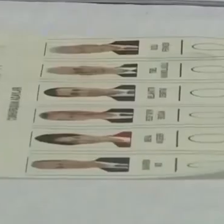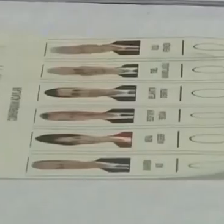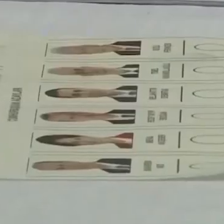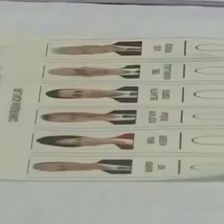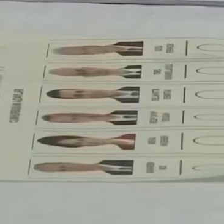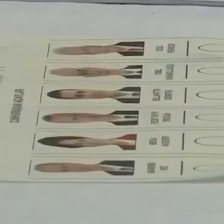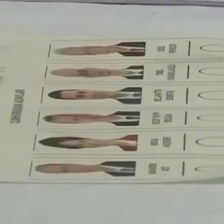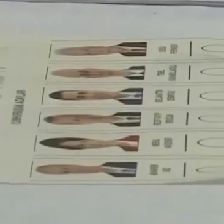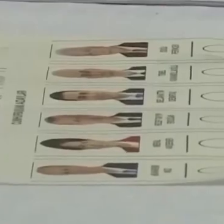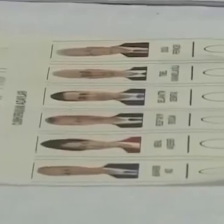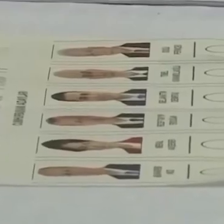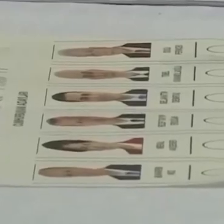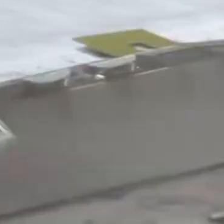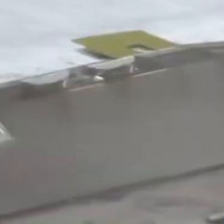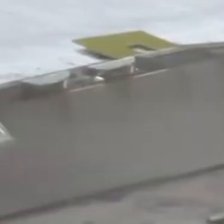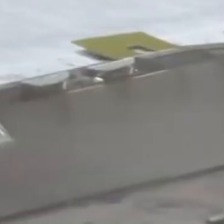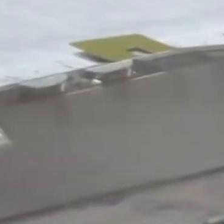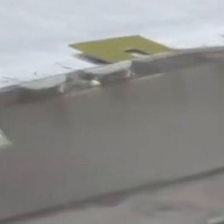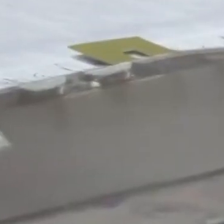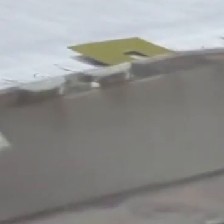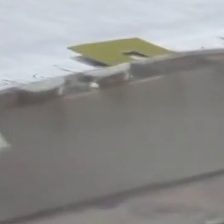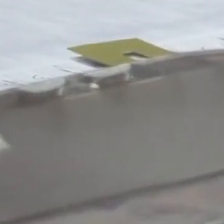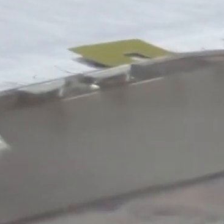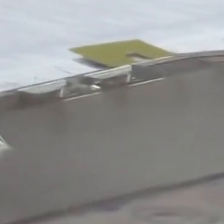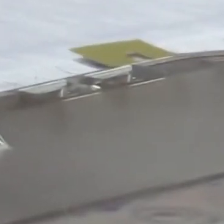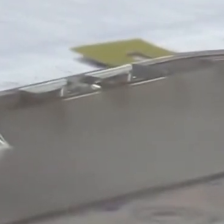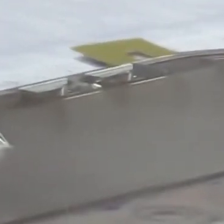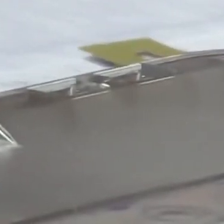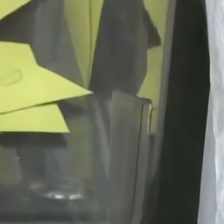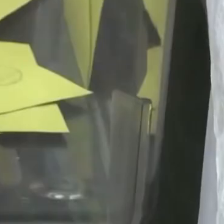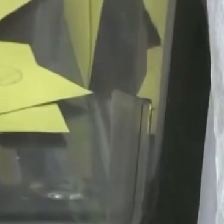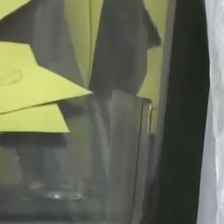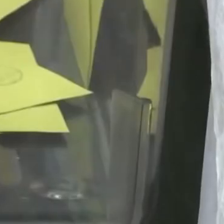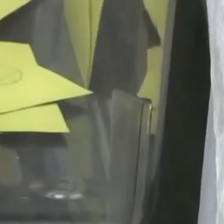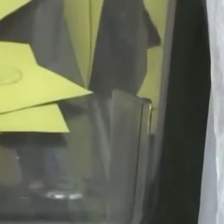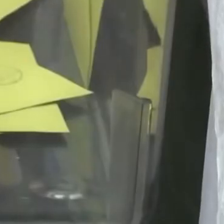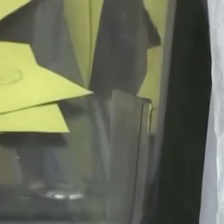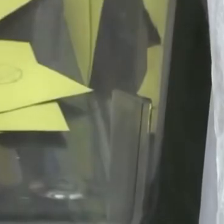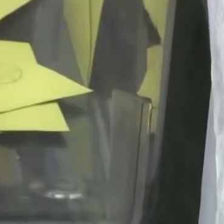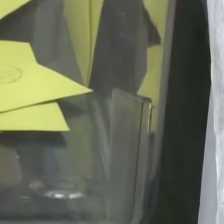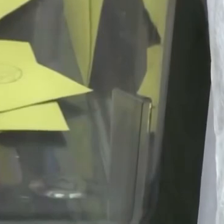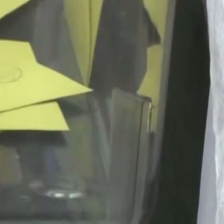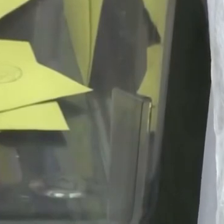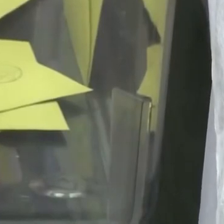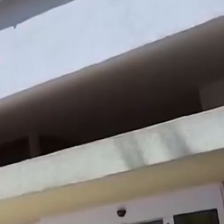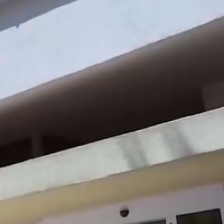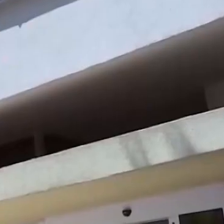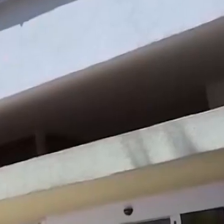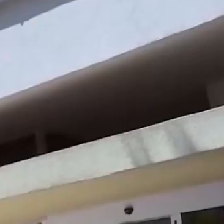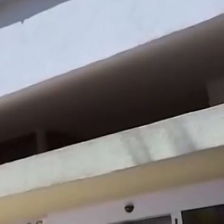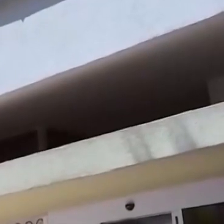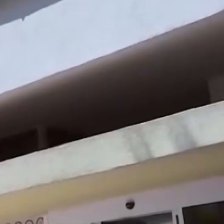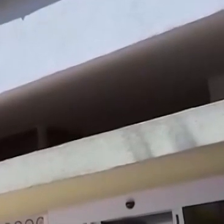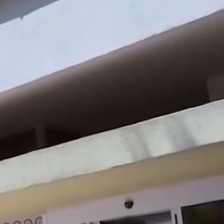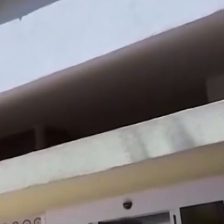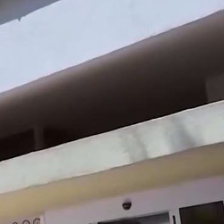göre gençlerin yaklaşık %91'i siyasi partilere üye olmadıklarını ve faaliyetlerine katılmadıklarını belirtmiş. Herhangi